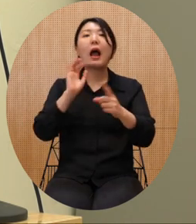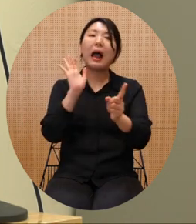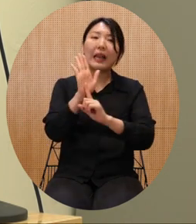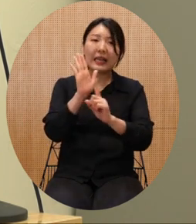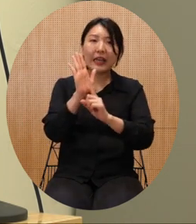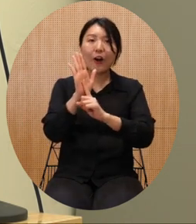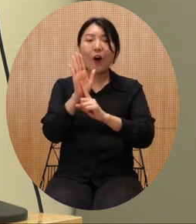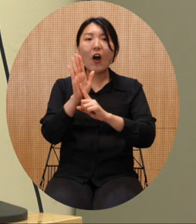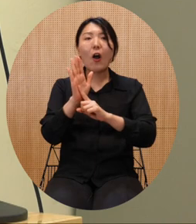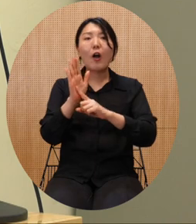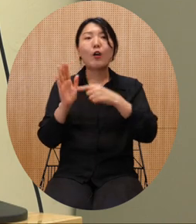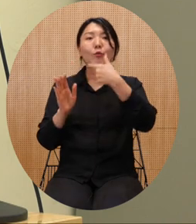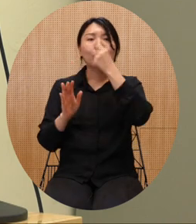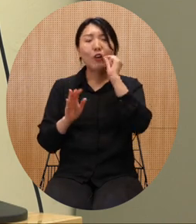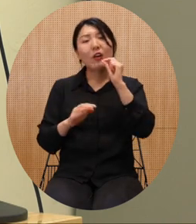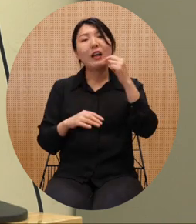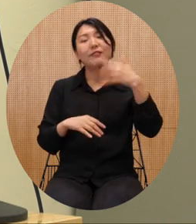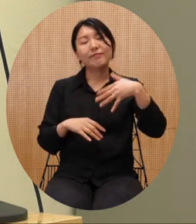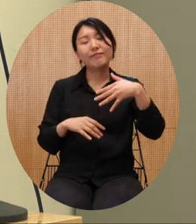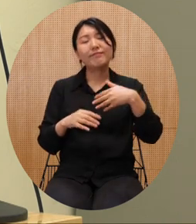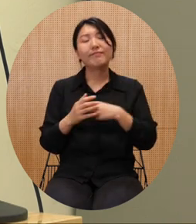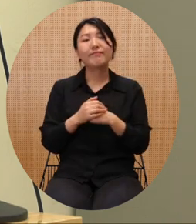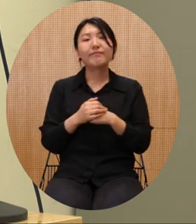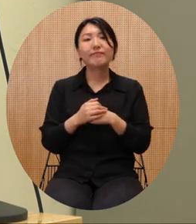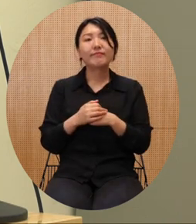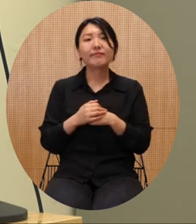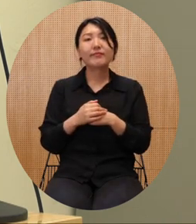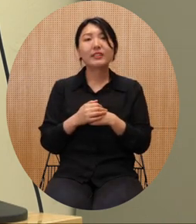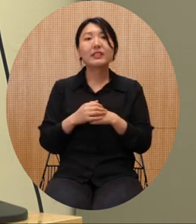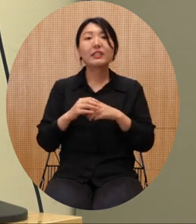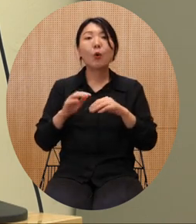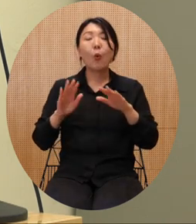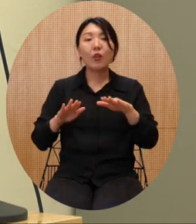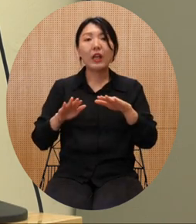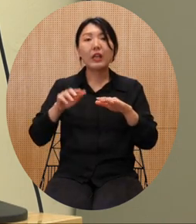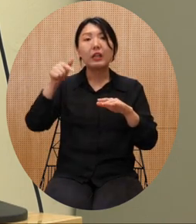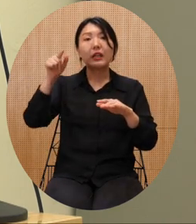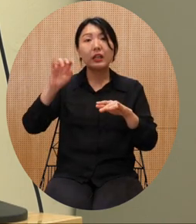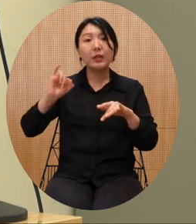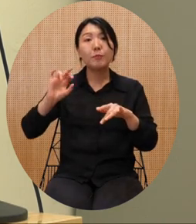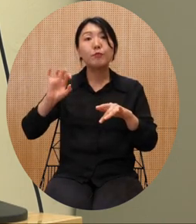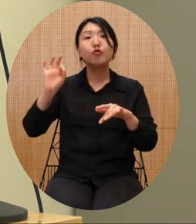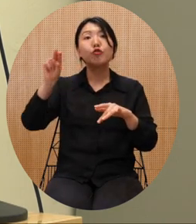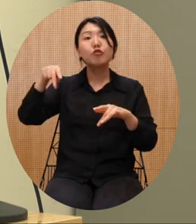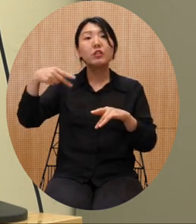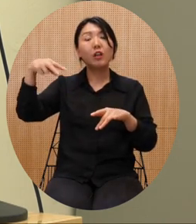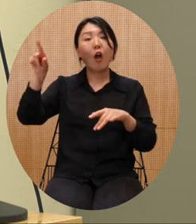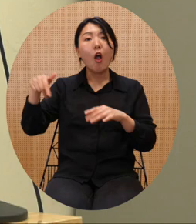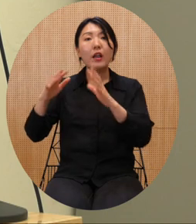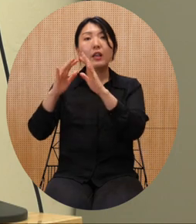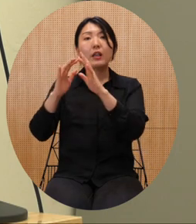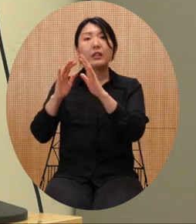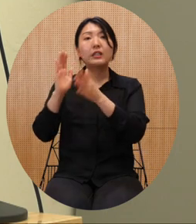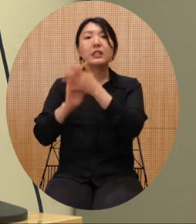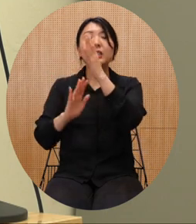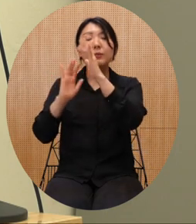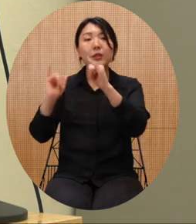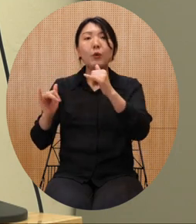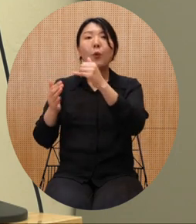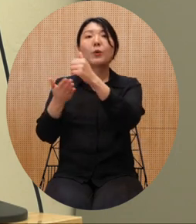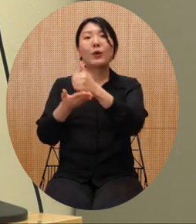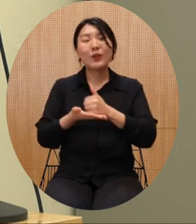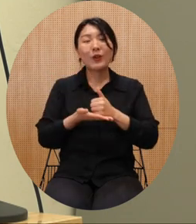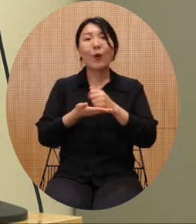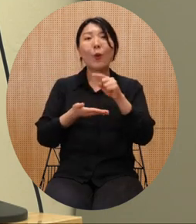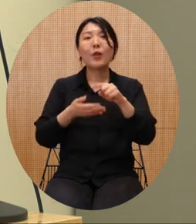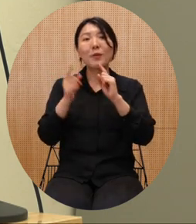알리는 것들이 아직은 부족하지 않나 싶습니다. 그래서 오늘 김윤선 시민께서 나와서 이제 상황을 말씀해 주시고 이런